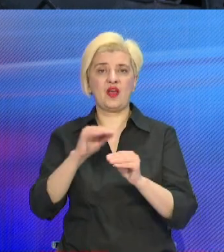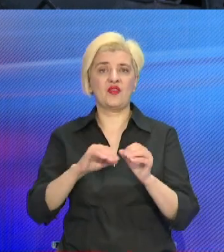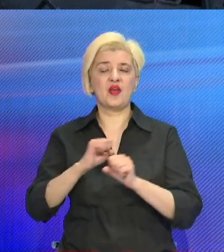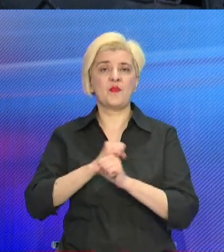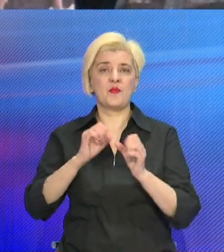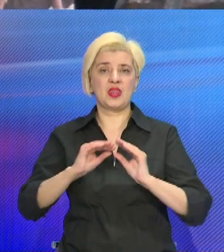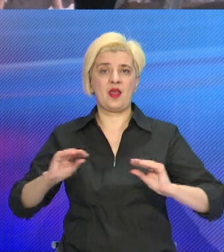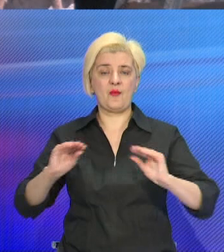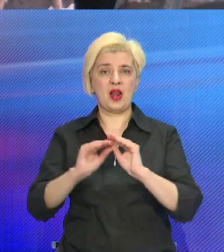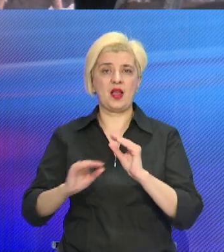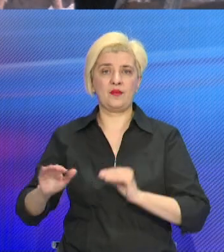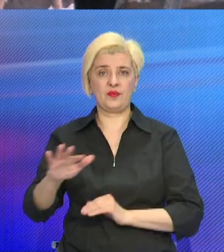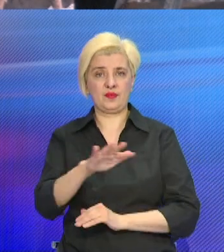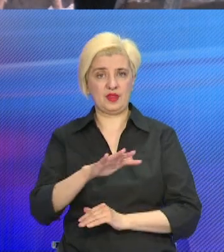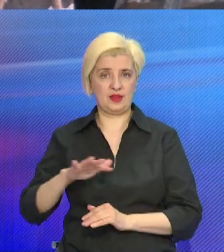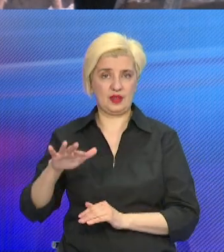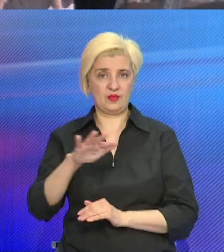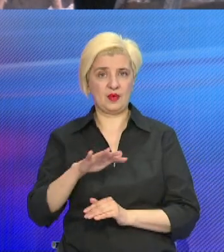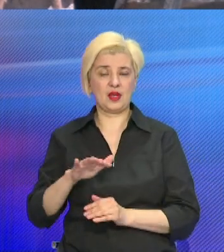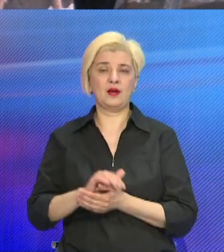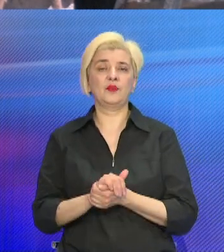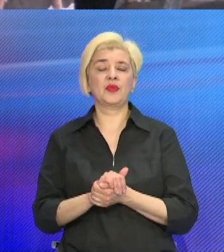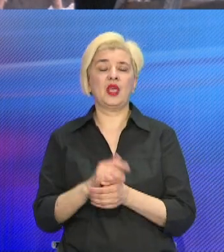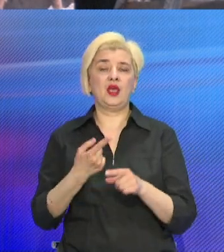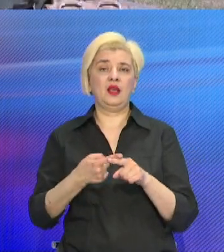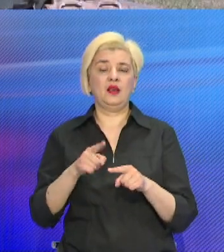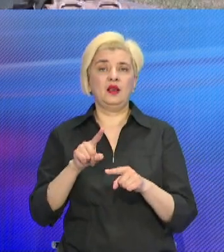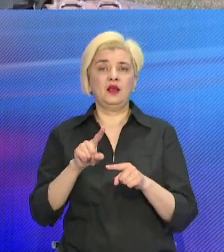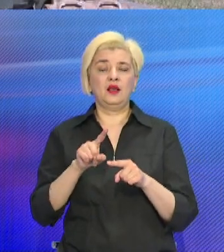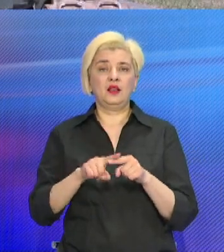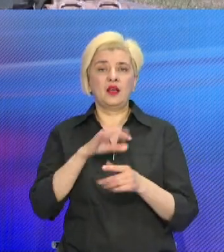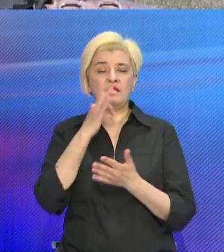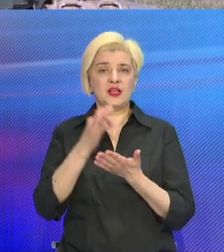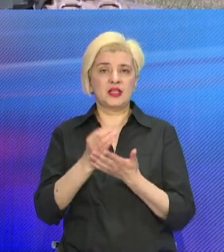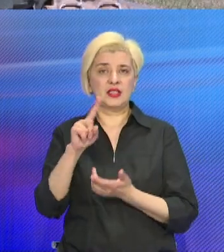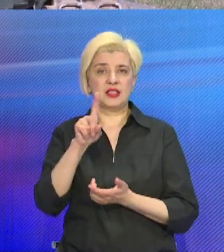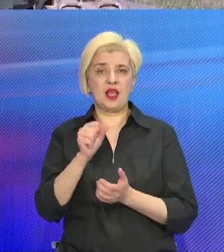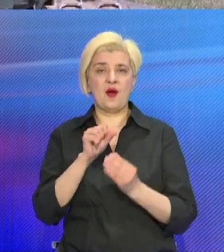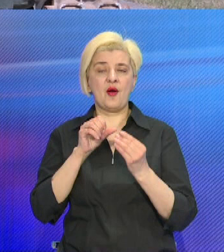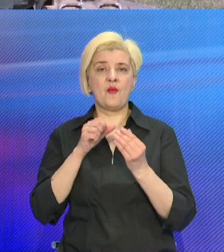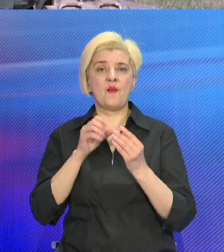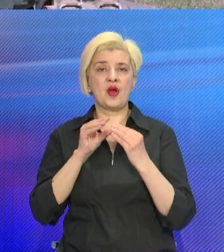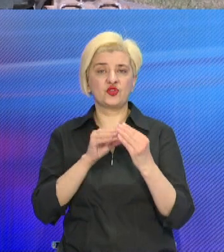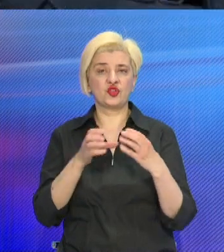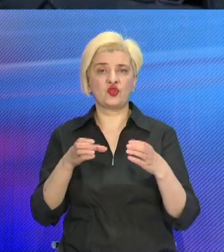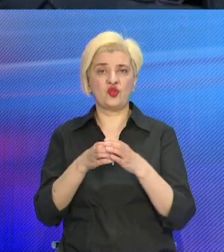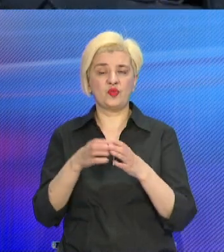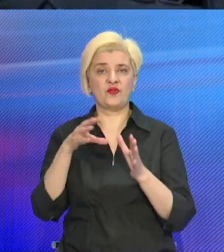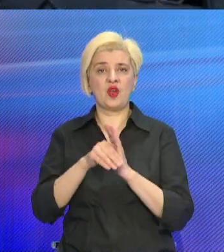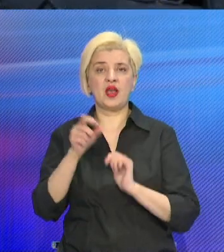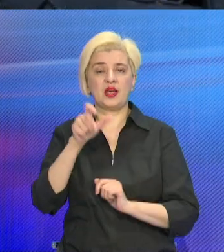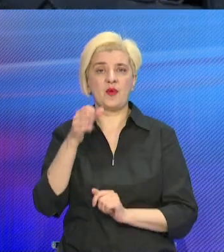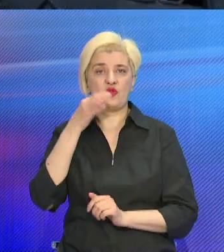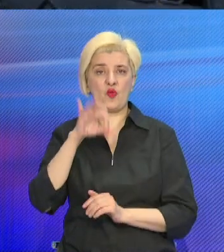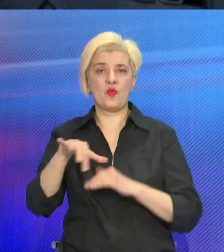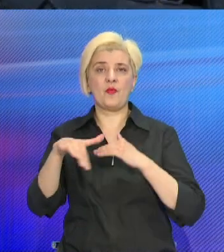если понадобится, или на других территориях. Это ответственность и за машину, и за экипаж в том числе. Но ребята опытные, помогают, все, справляемся вместе